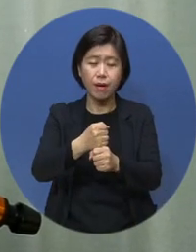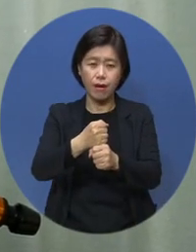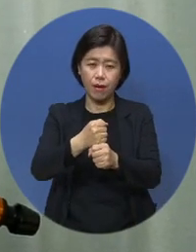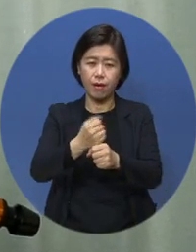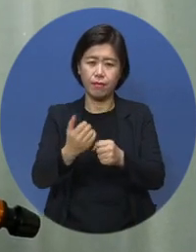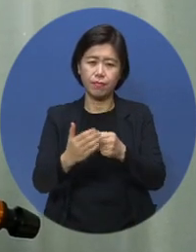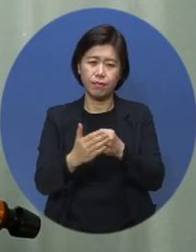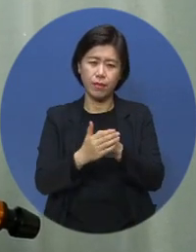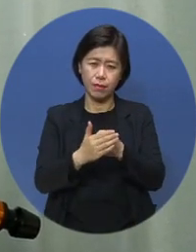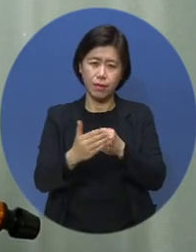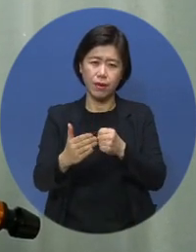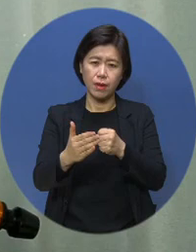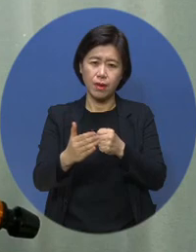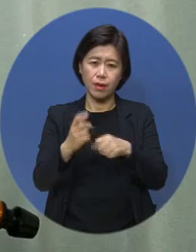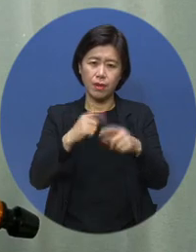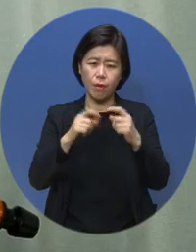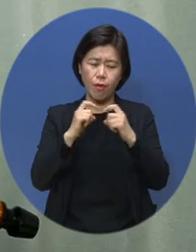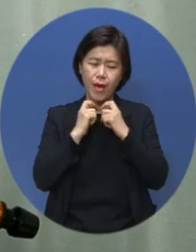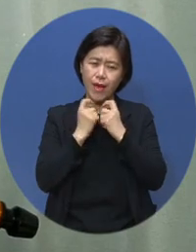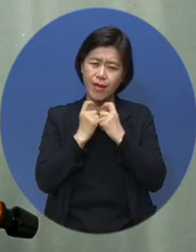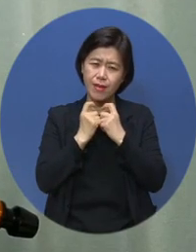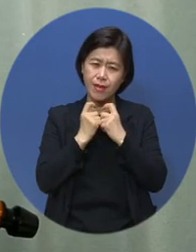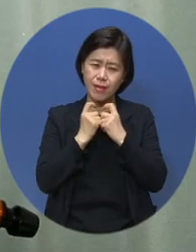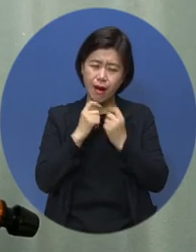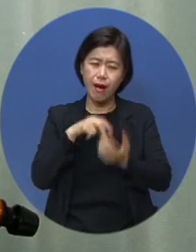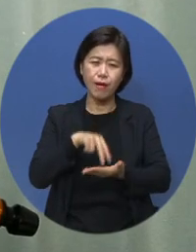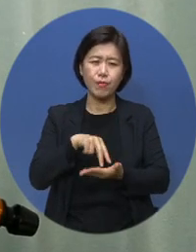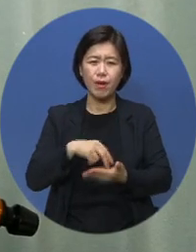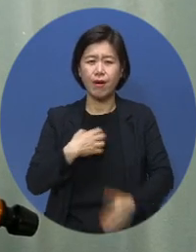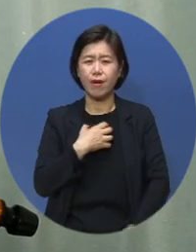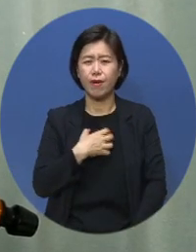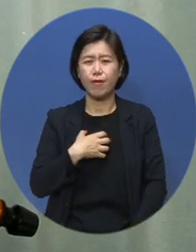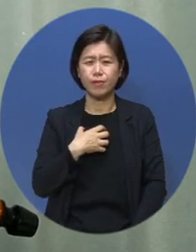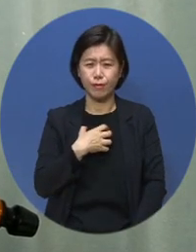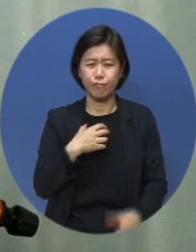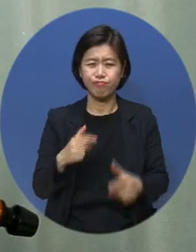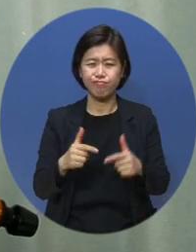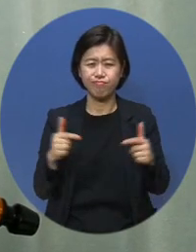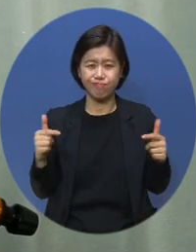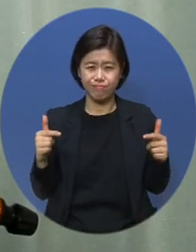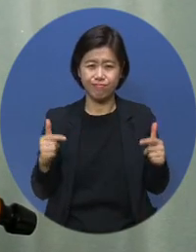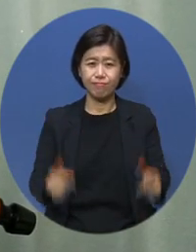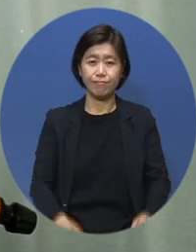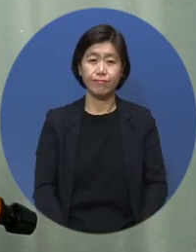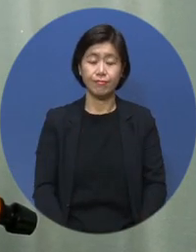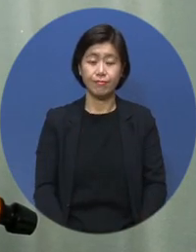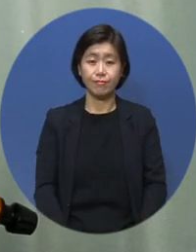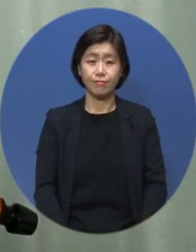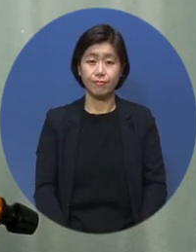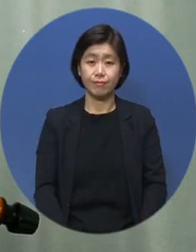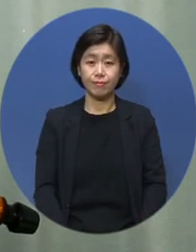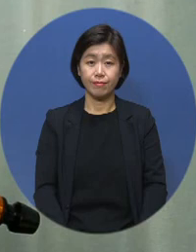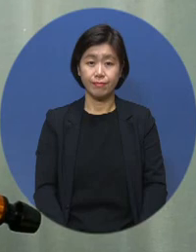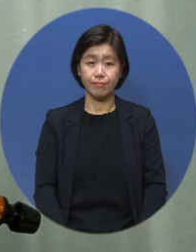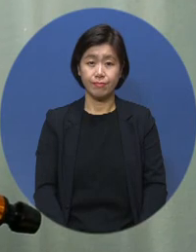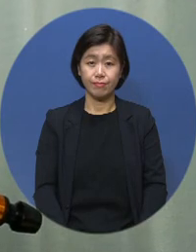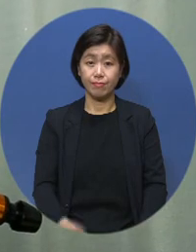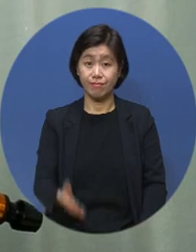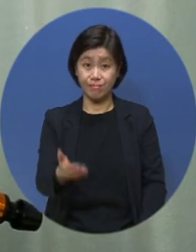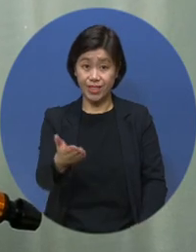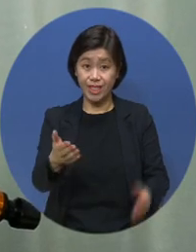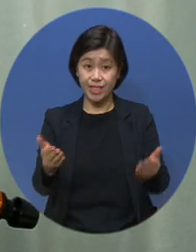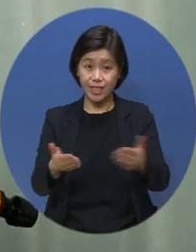때문에 좀 개인적으로는 걱정이 더 되요 이 아무래도 이제 강숙 지금 당사 지다